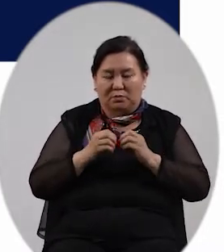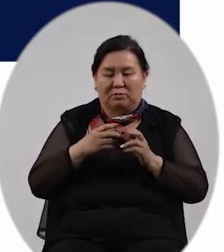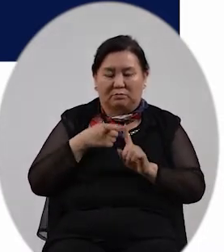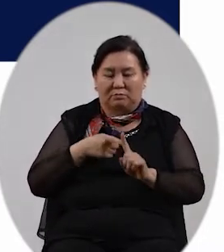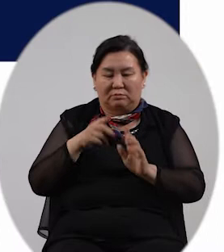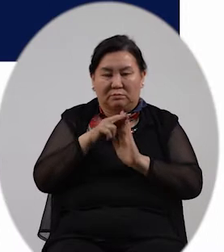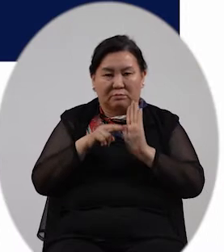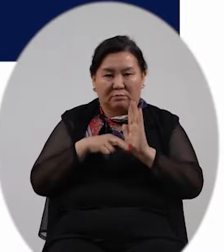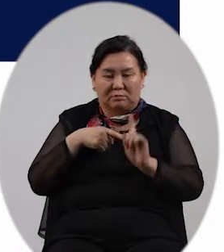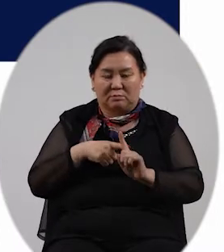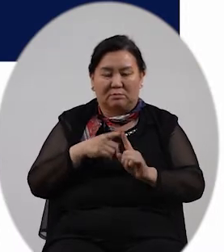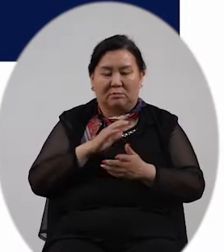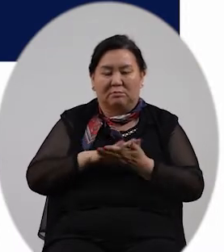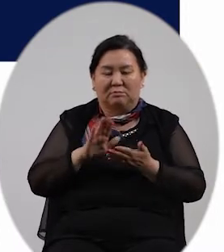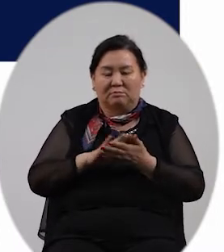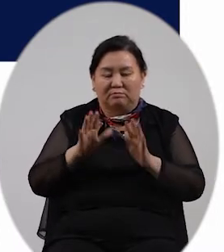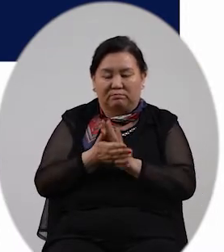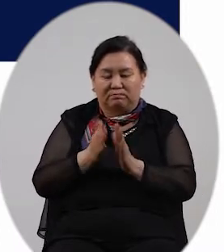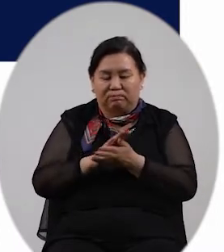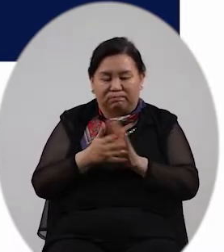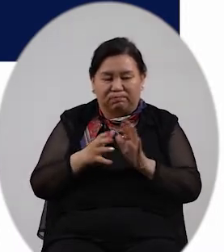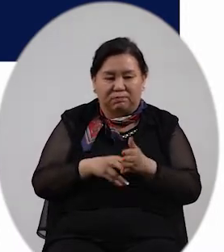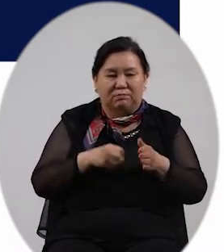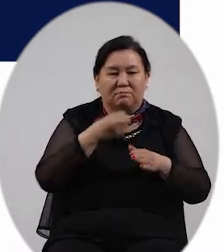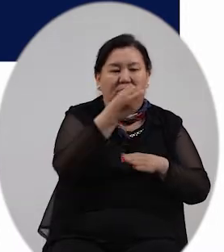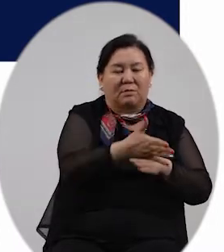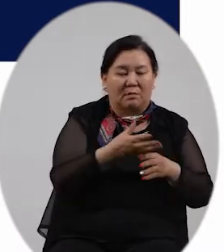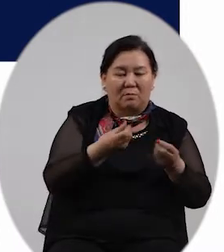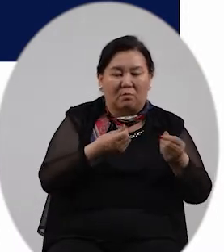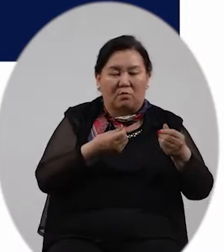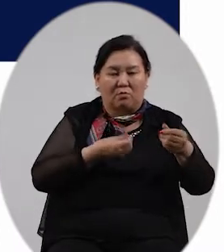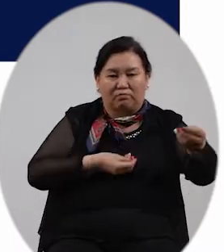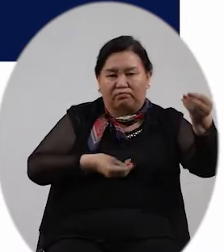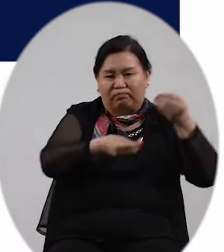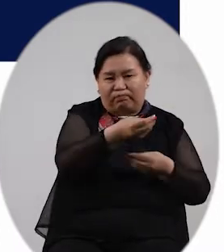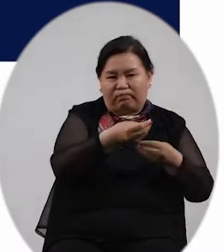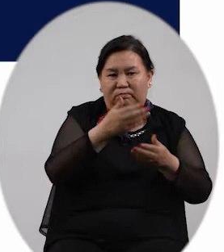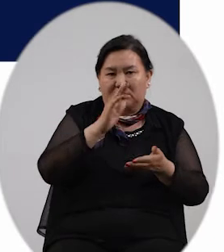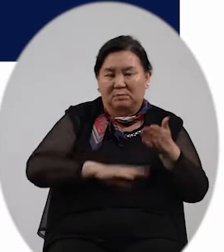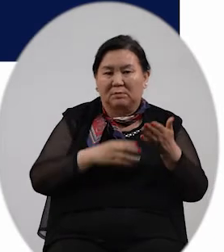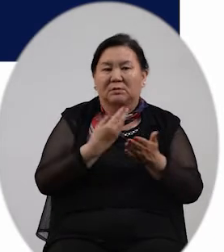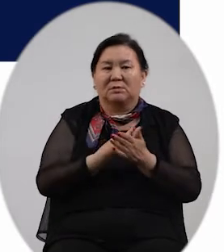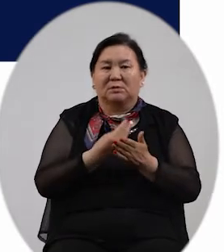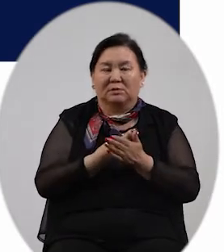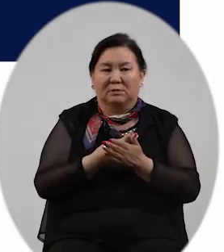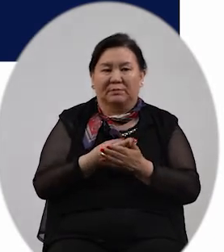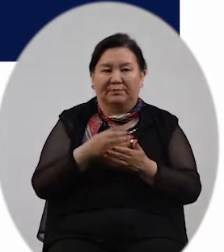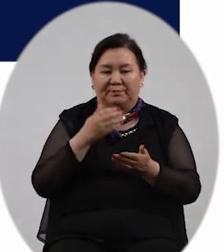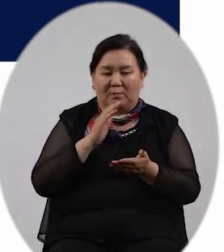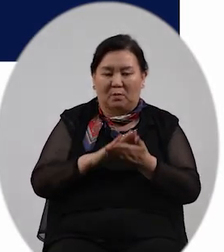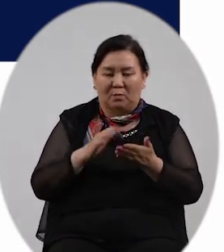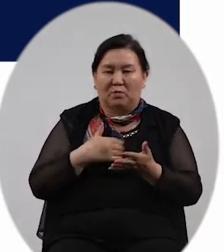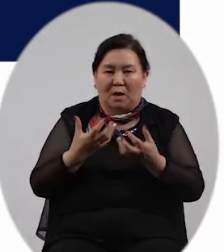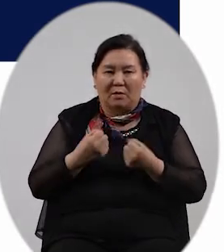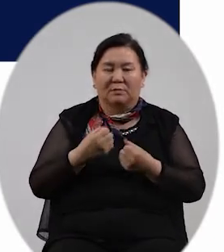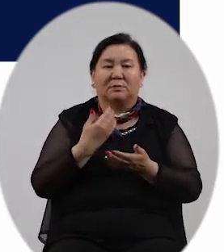дагуу худалдагчаас бараа бүтээгдэхүүнийг хүлээн авч түүнийг мөнгөн болон мөнгөн бус хэлбэрээр эргүүлэн одоо төлөх үүрэгтэй энэ талыг бол худалдаа авахч